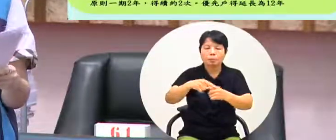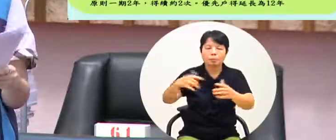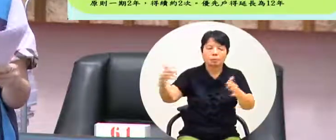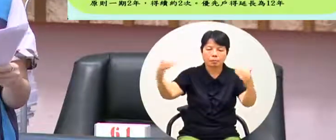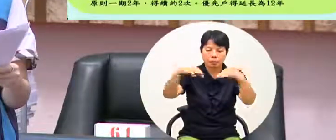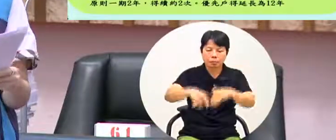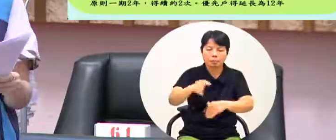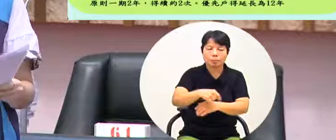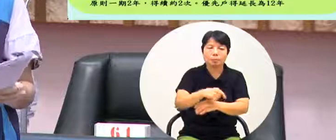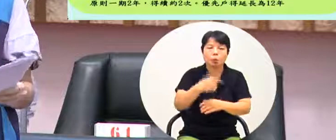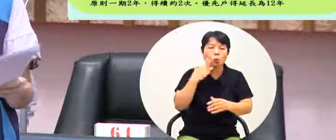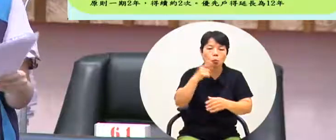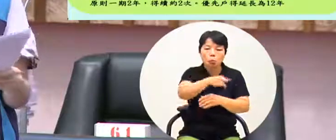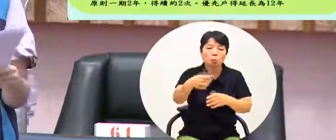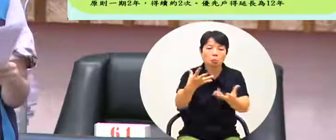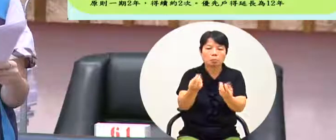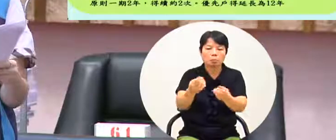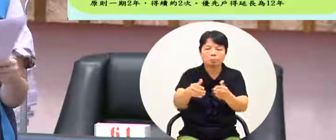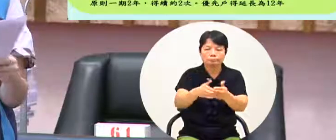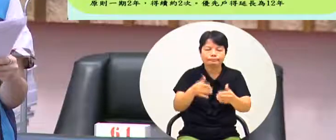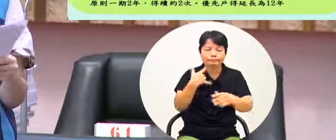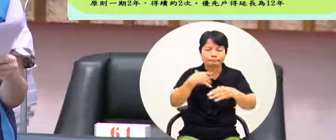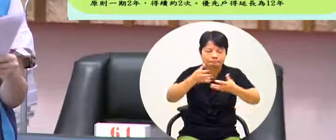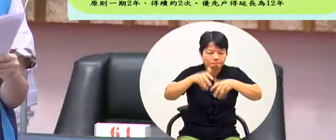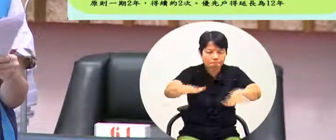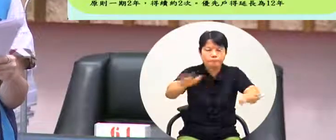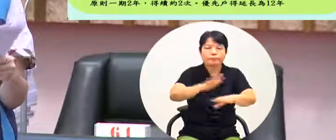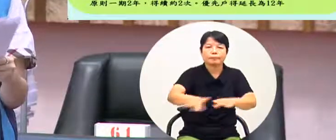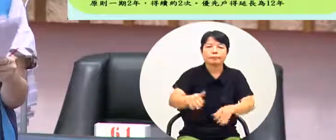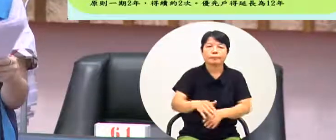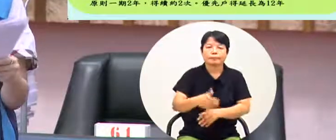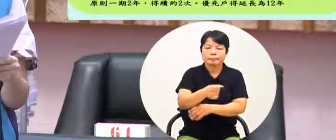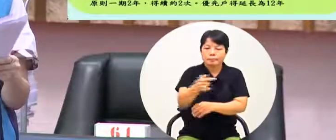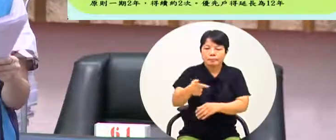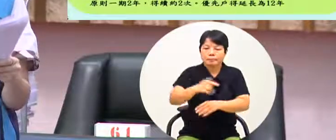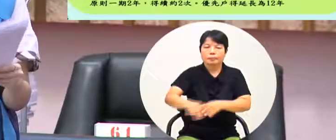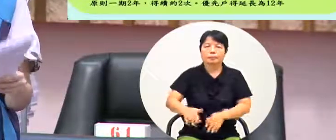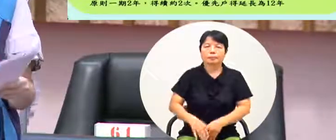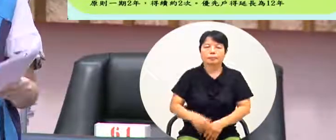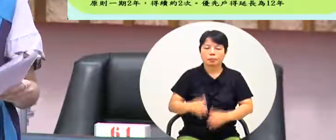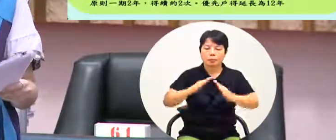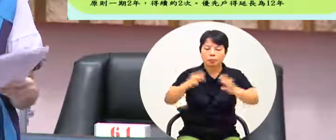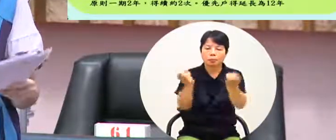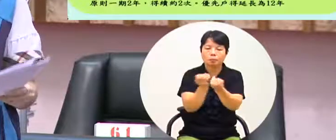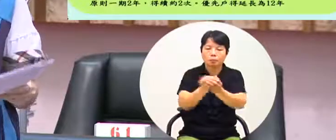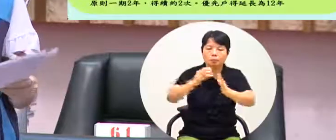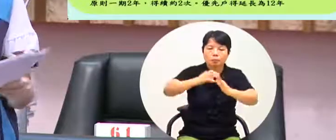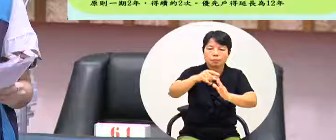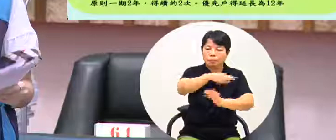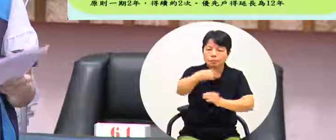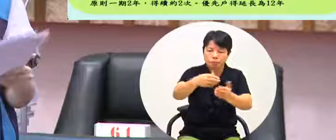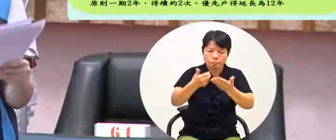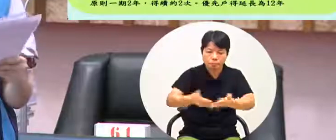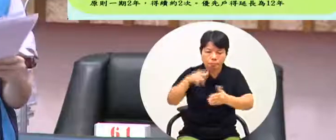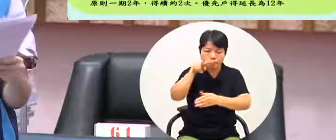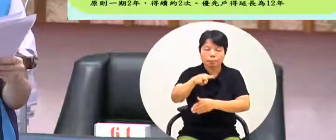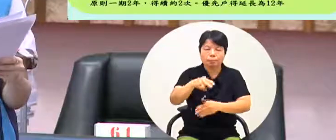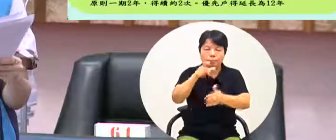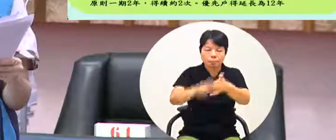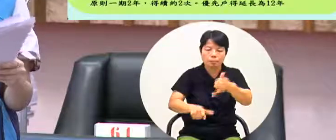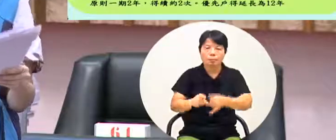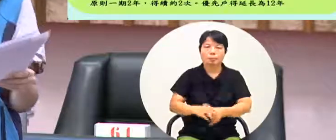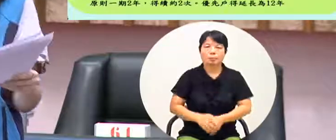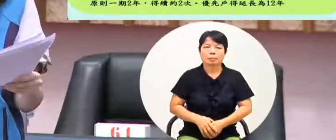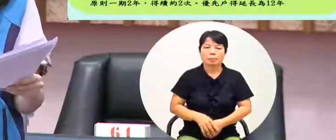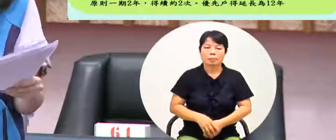去。所以说，本席还是希望我们都发局可以重视这个问题。那刚刚有提到说，哎，怎么样要来让年轻人来这里